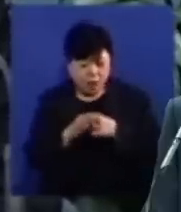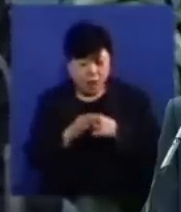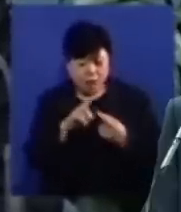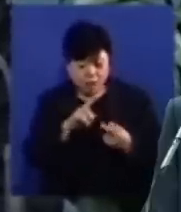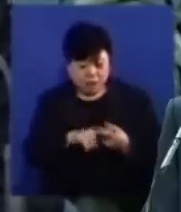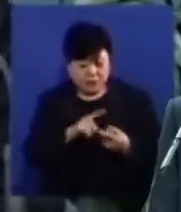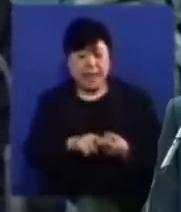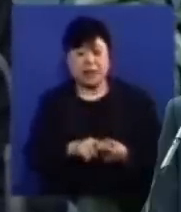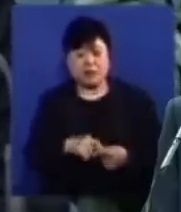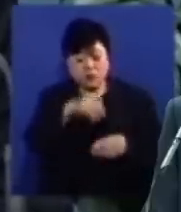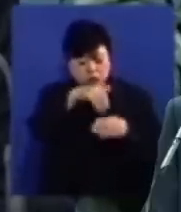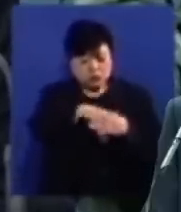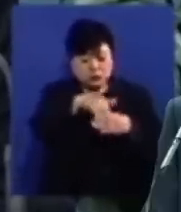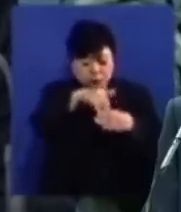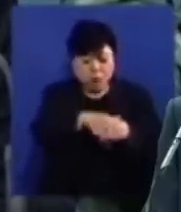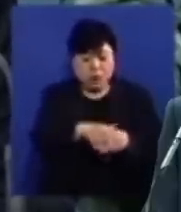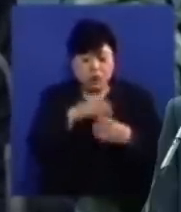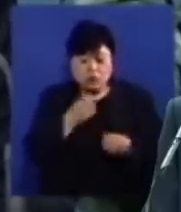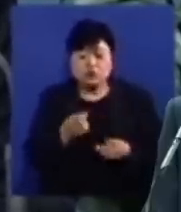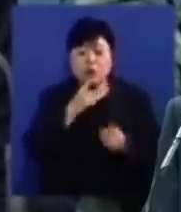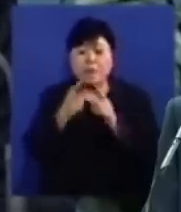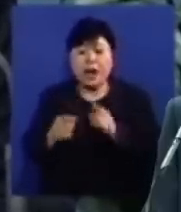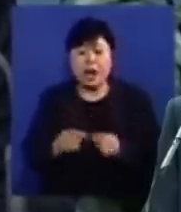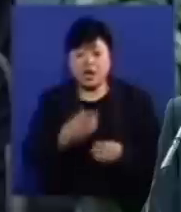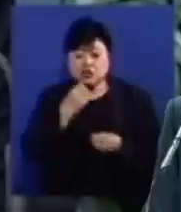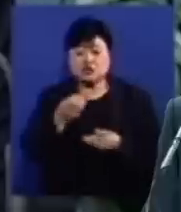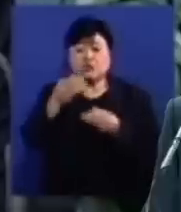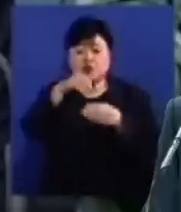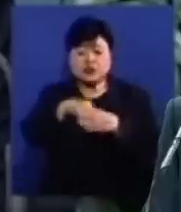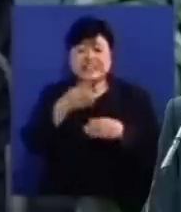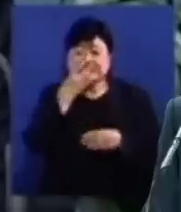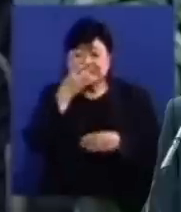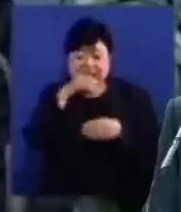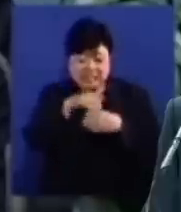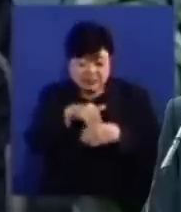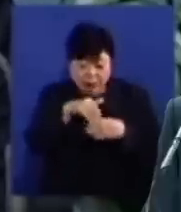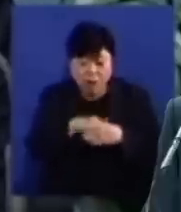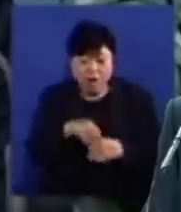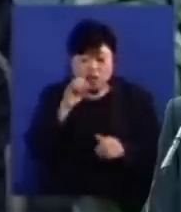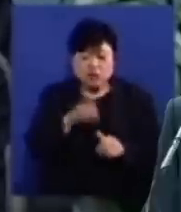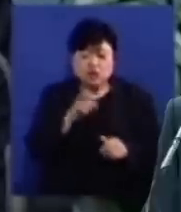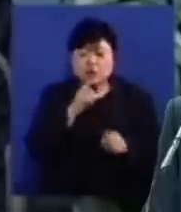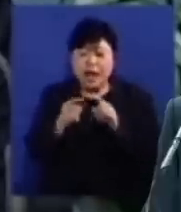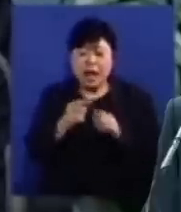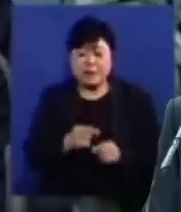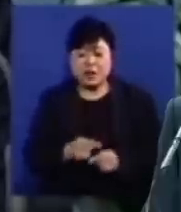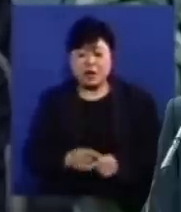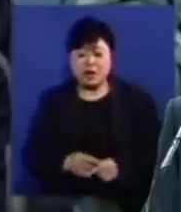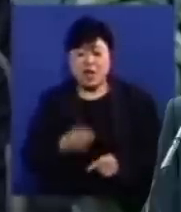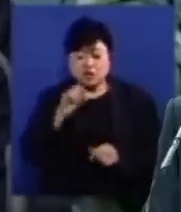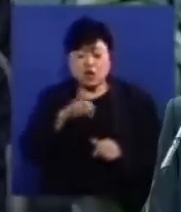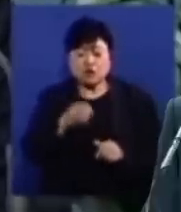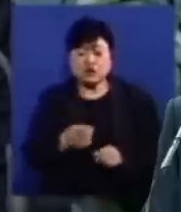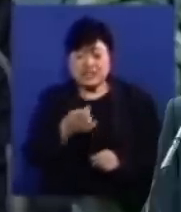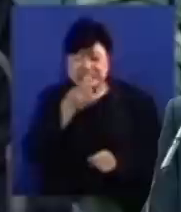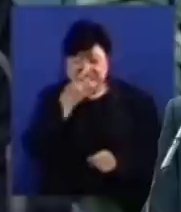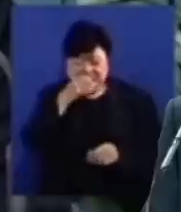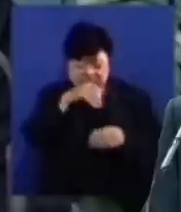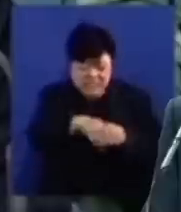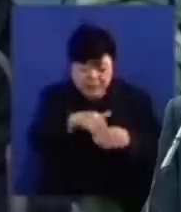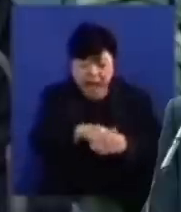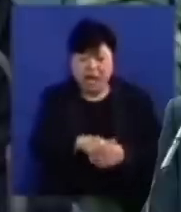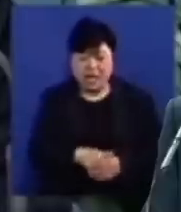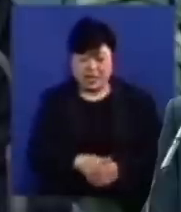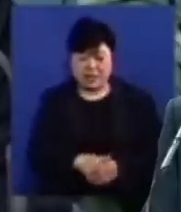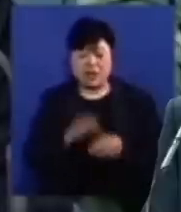그것을 심는 것입니다. 축복의 말을 하면 축복의 씨앗을 심고, 저주의 말을 하면 저주의 씨앗을 심어